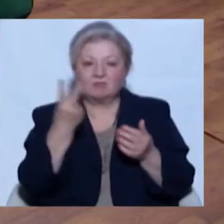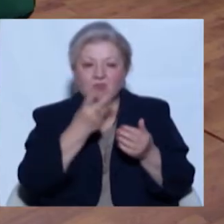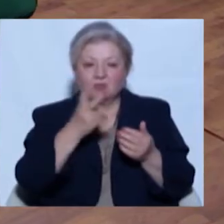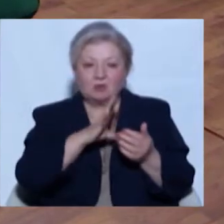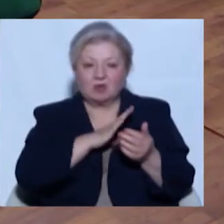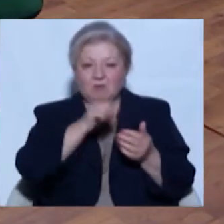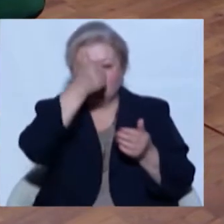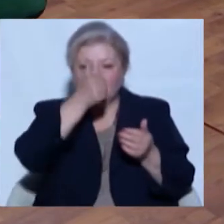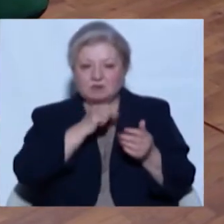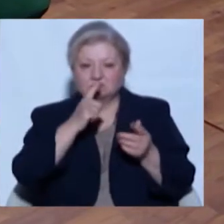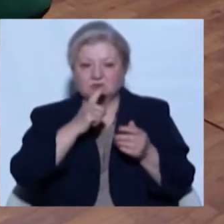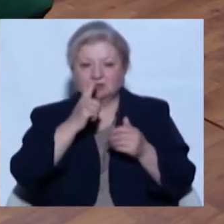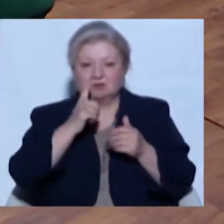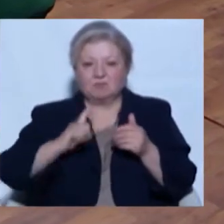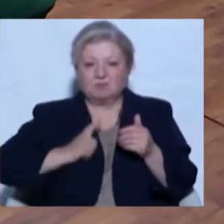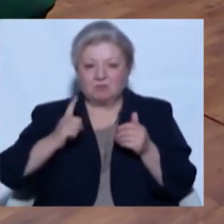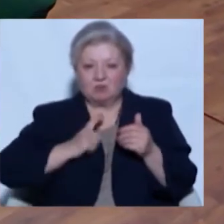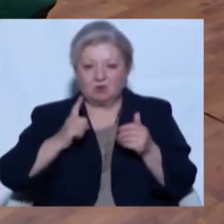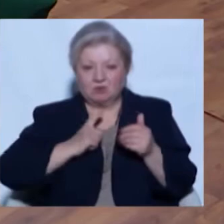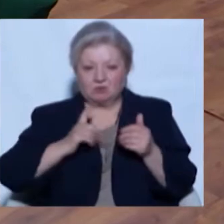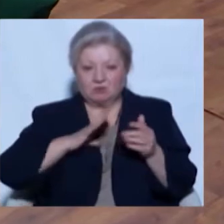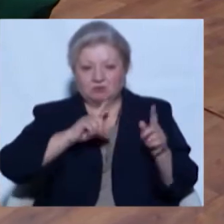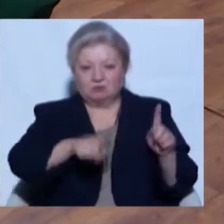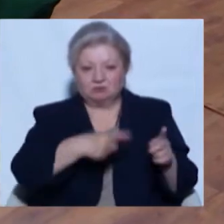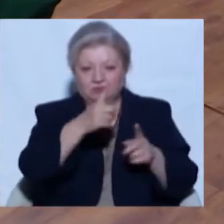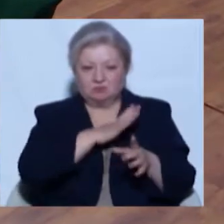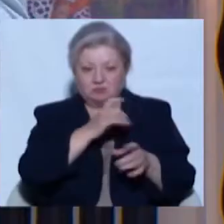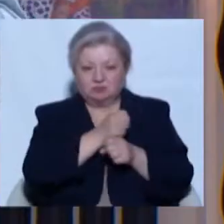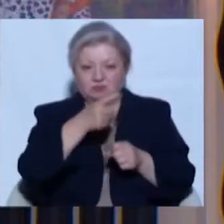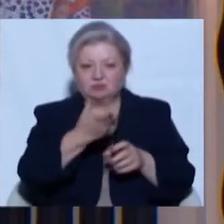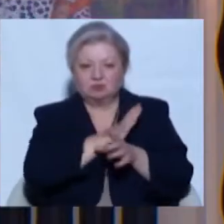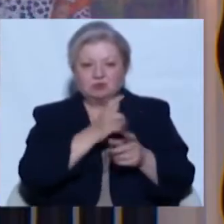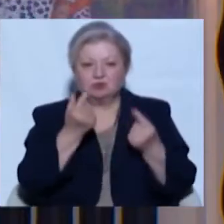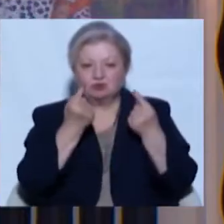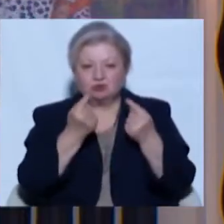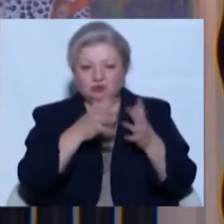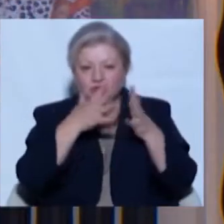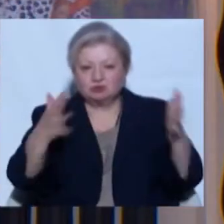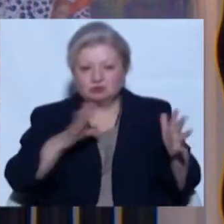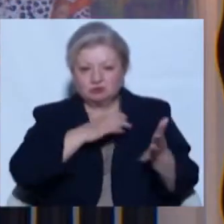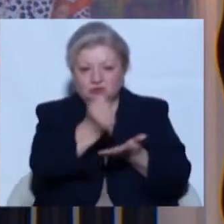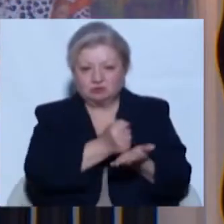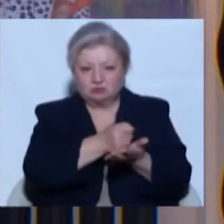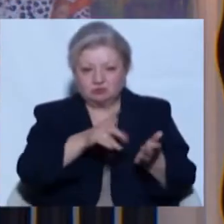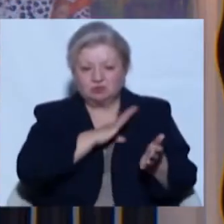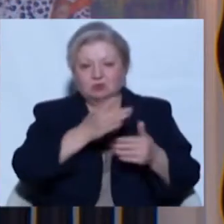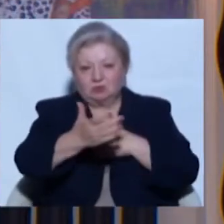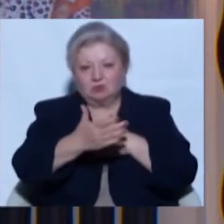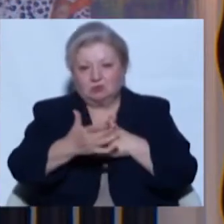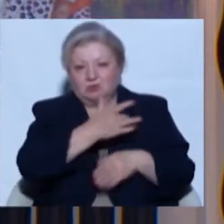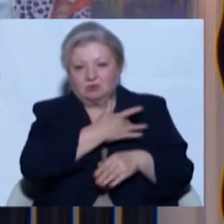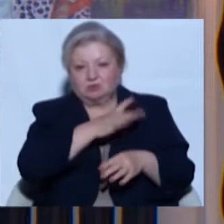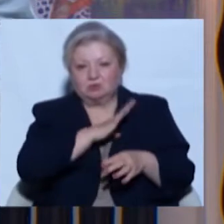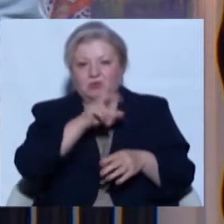ბერძენი ოსტატების დახმარებით ამოქმედა და ეს იმ დროისათვის ძალიან დიდი საბადო იყო, იმიტომ რომ დაახლოებით 2000 ადამიანი მუშაობდა. ამას